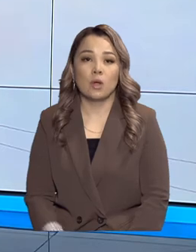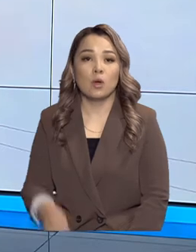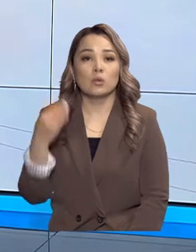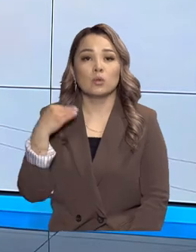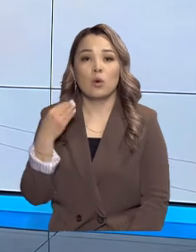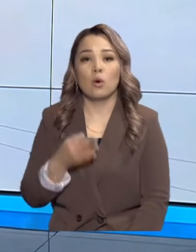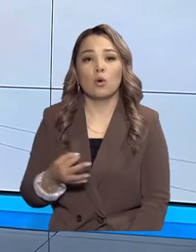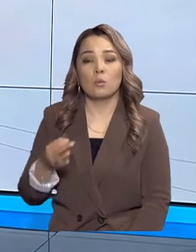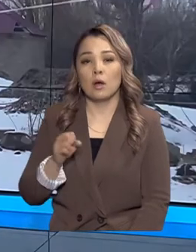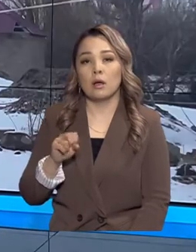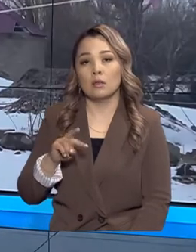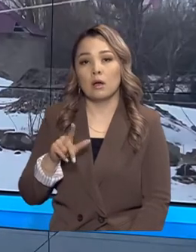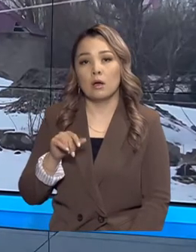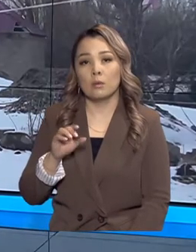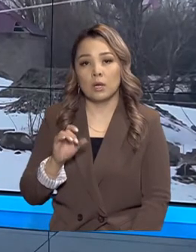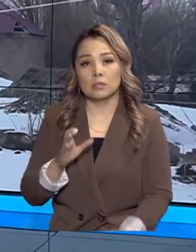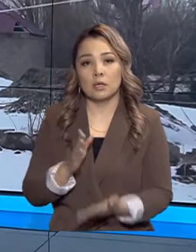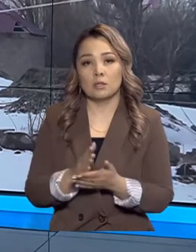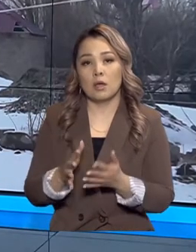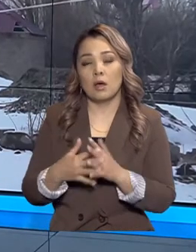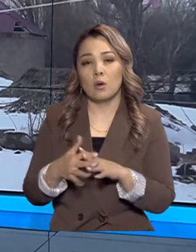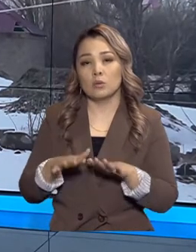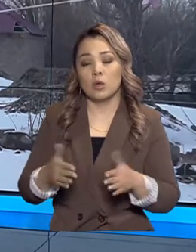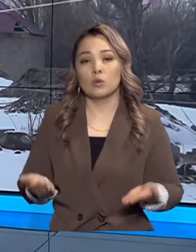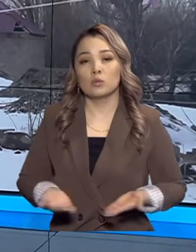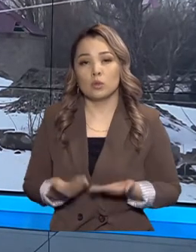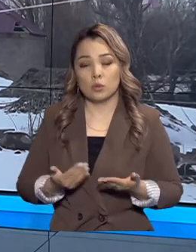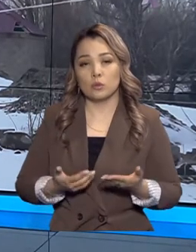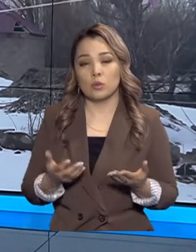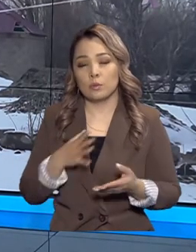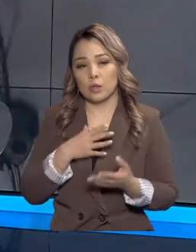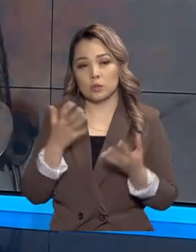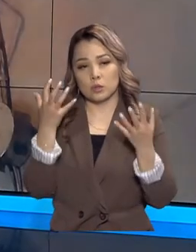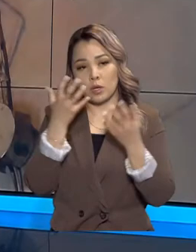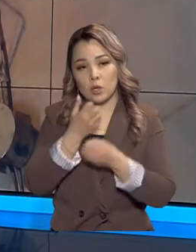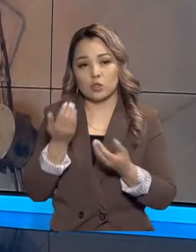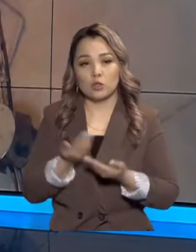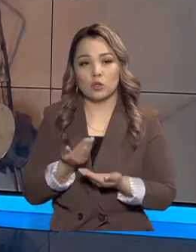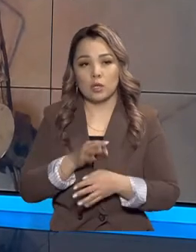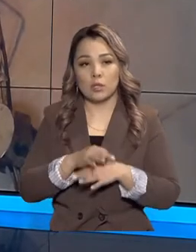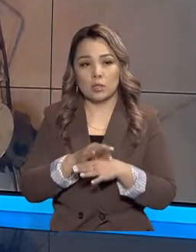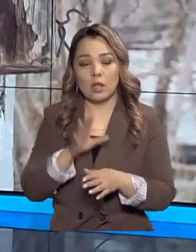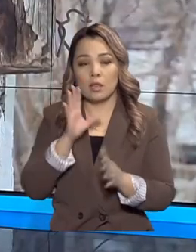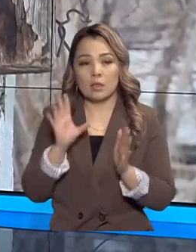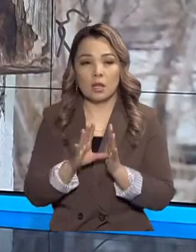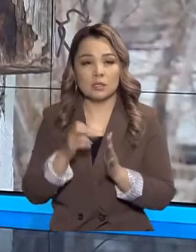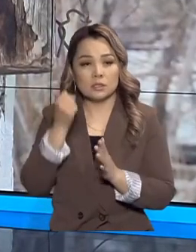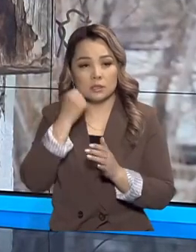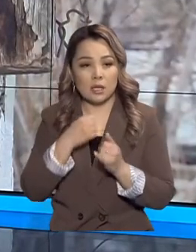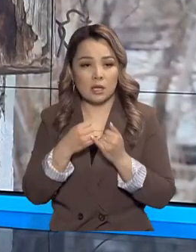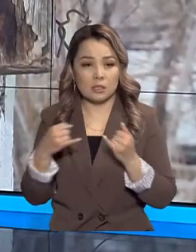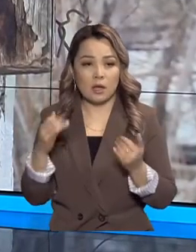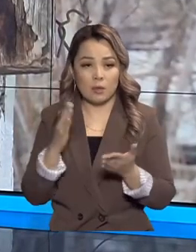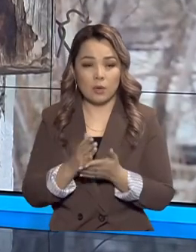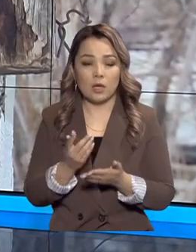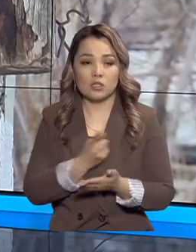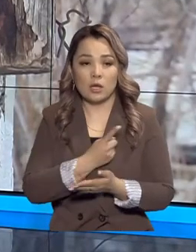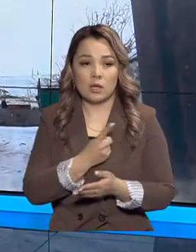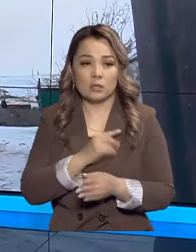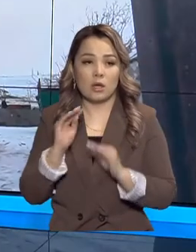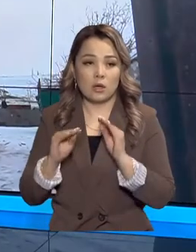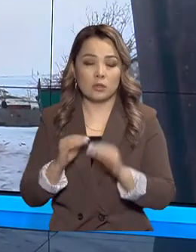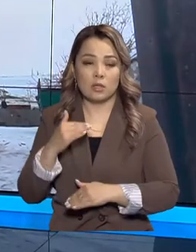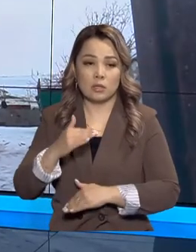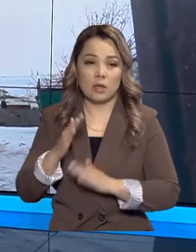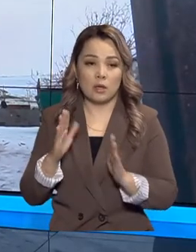Түркістан облысы Алғабас ауылының тұрғындары қараңғылық құшағында өмір сүріп келеді, өйткені электр желілері әбден тозған. Елді мекендегі жалғыз